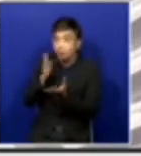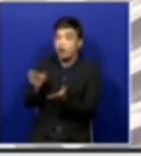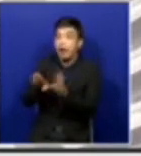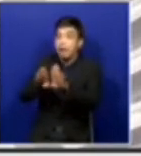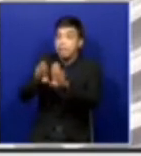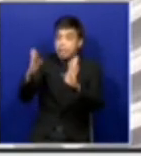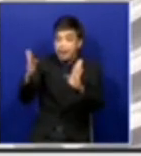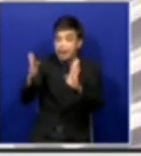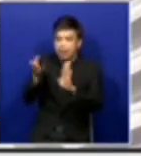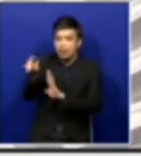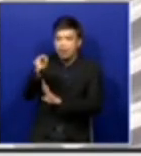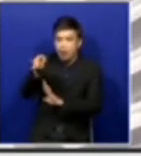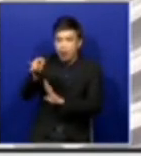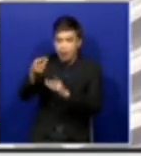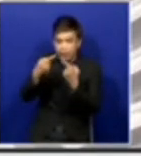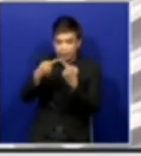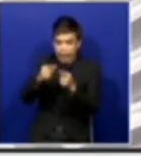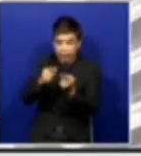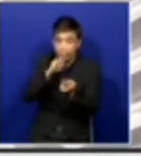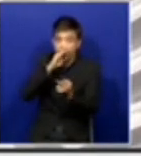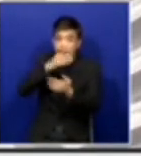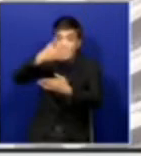เข้ามาไงฮะ